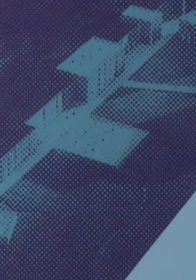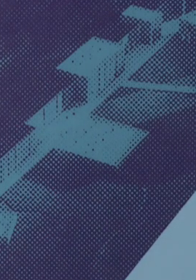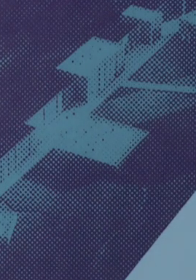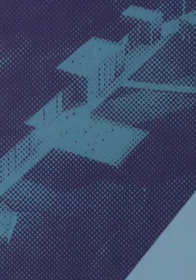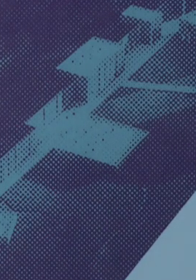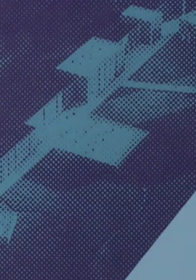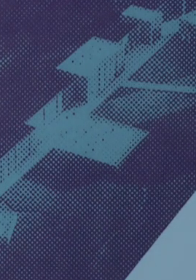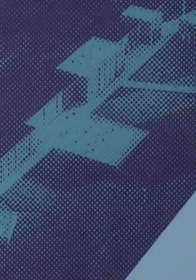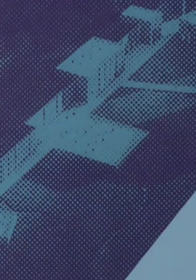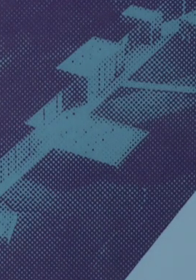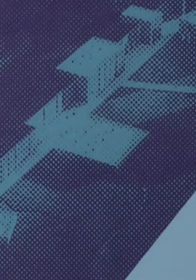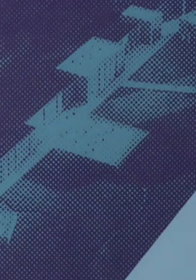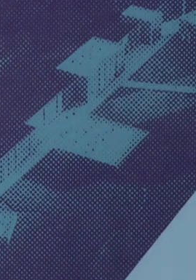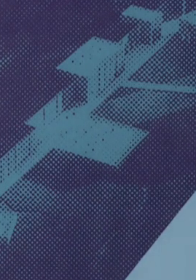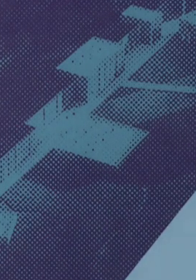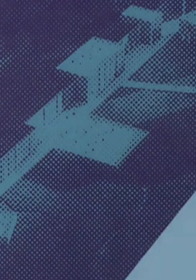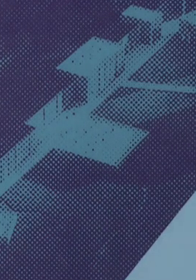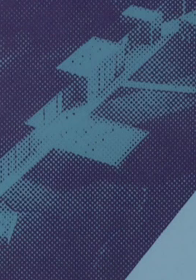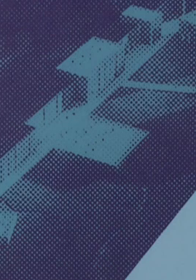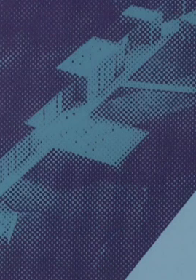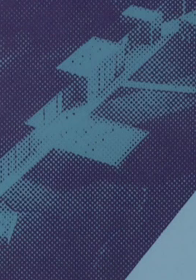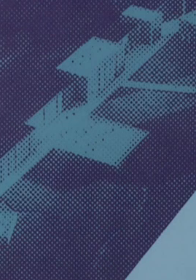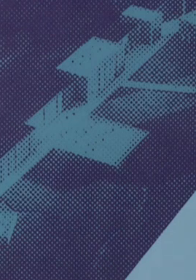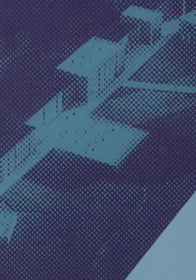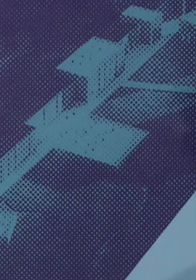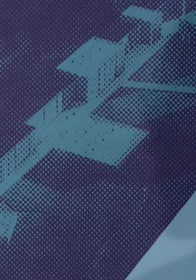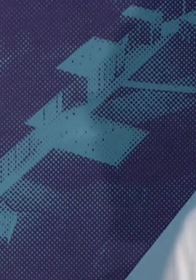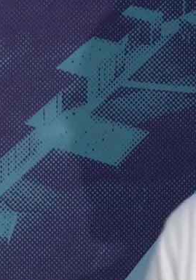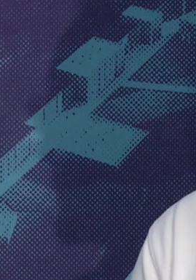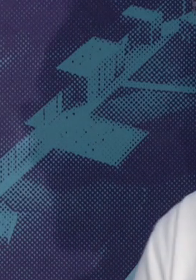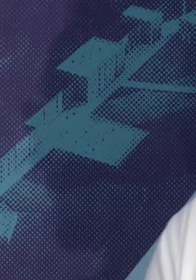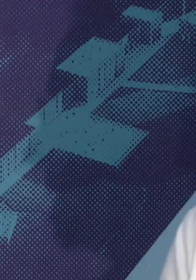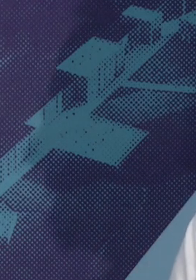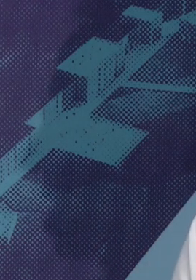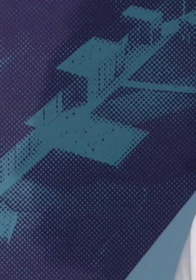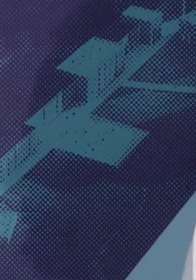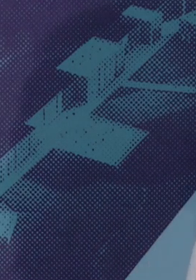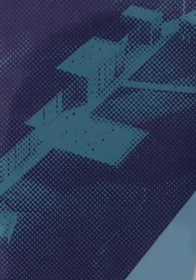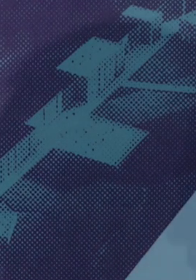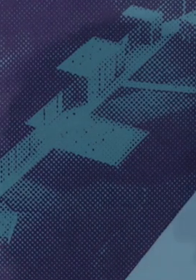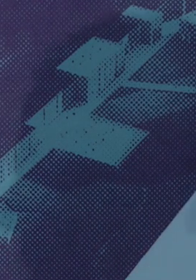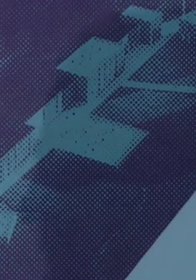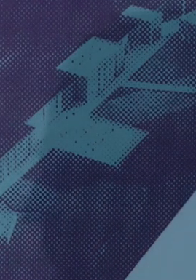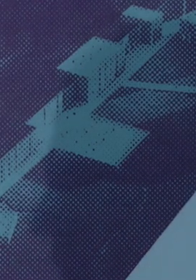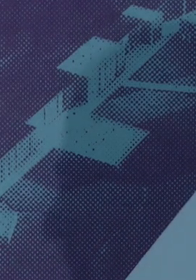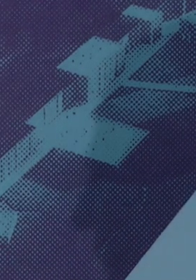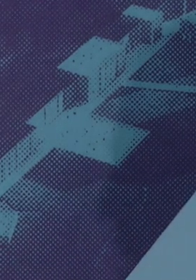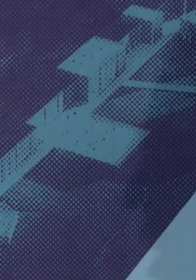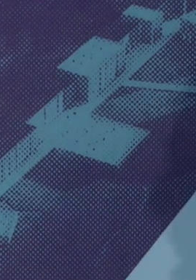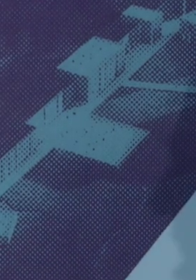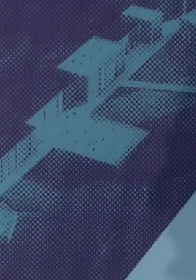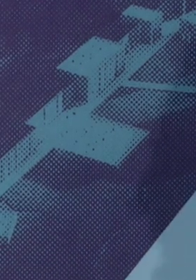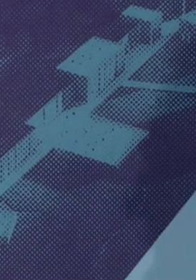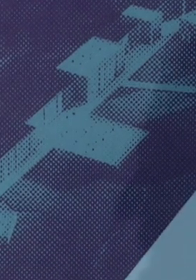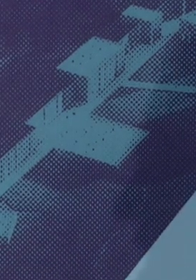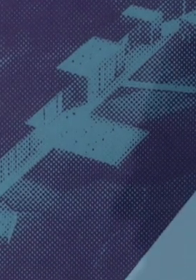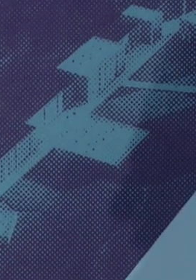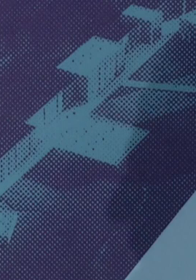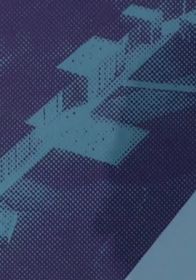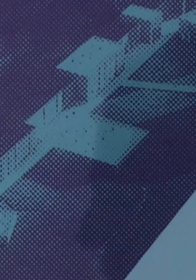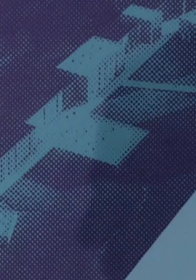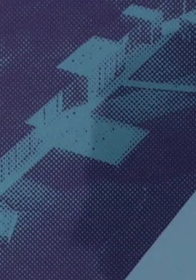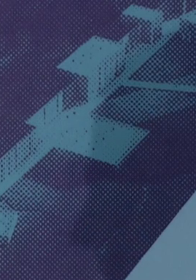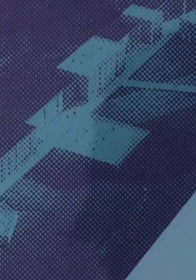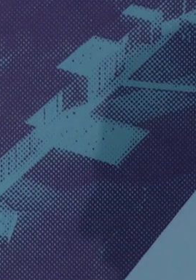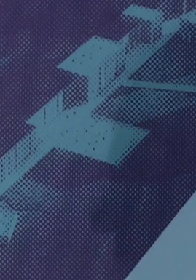att anslaget, åtminstone rubriken på artikeln, var någonting i stil med att det här buset ska bort från gator och torg. Var